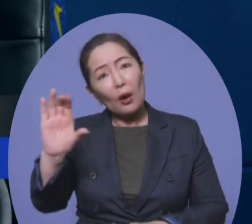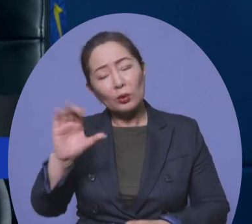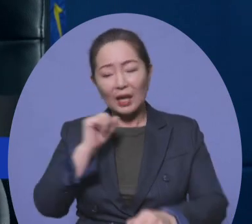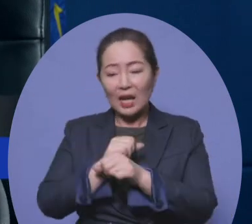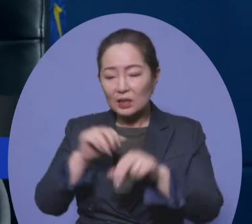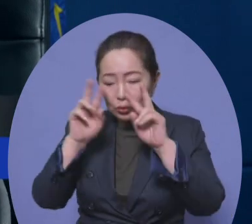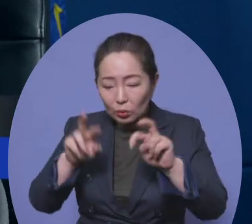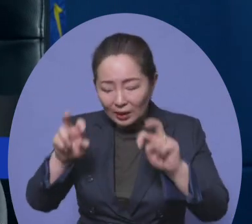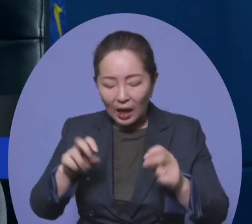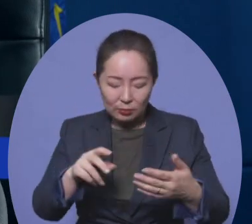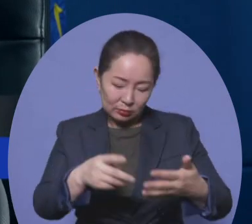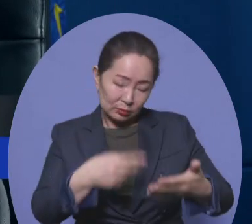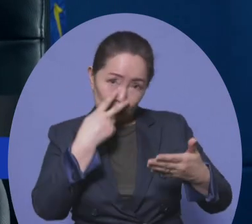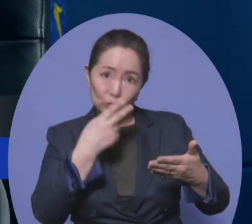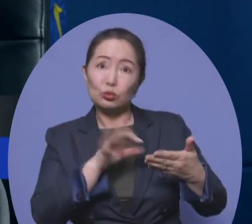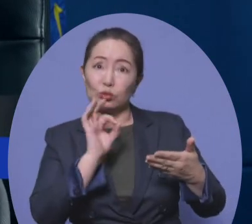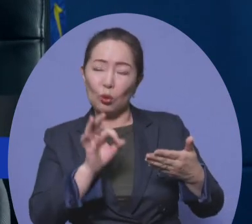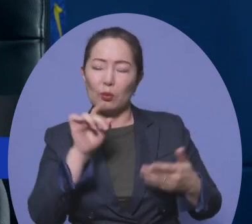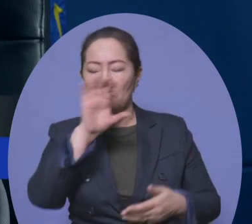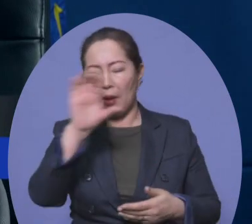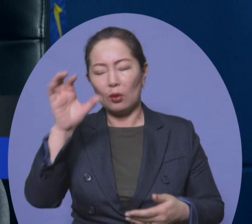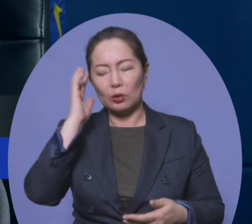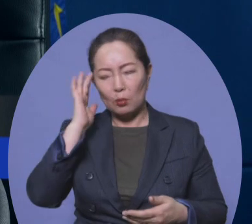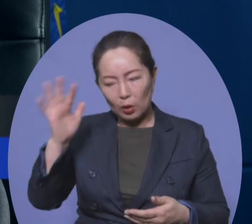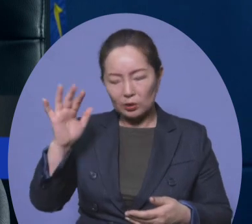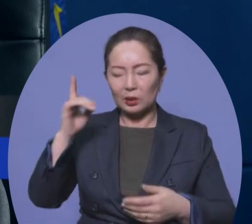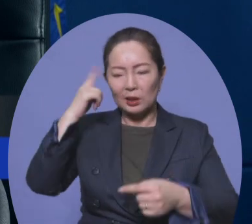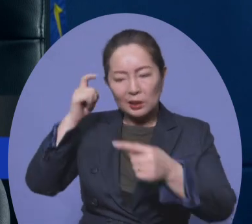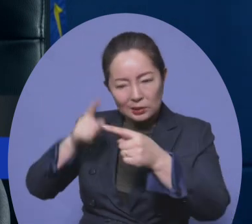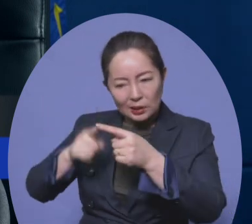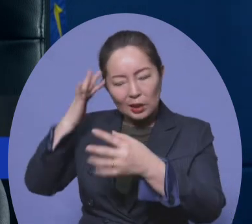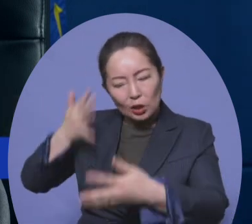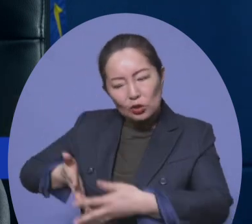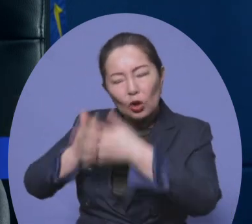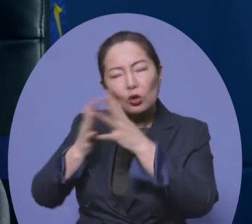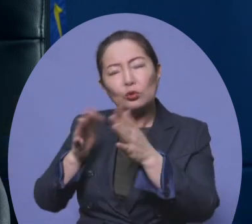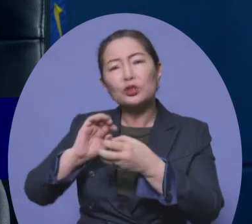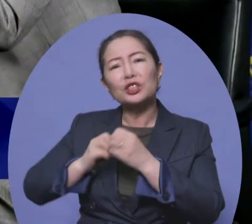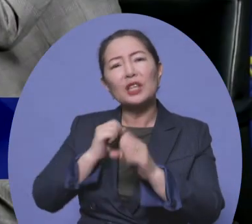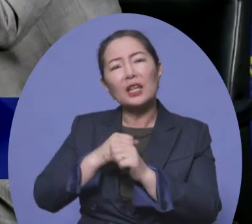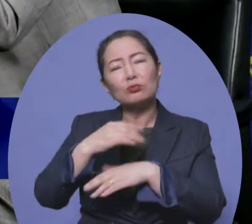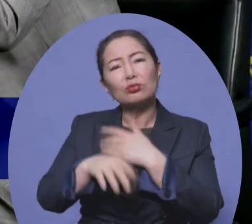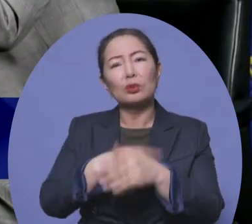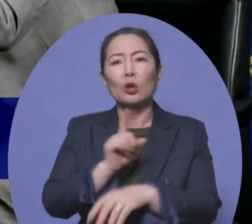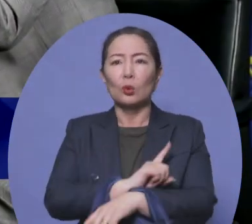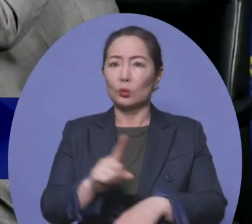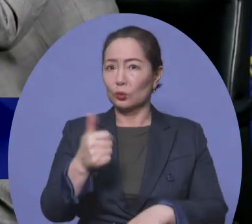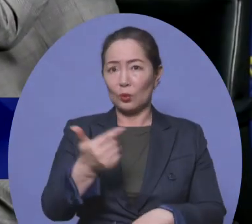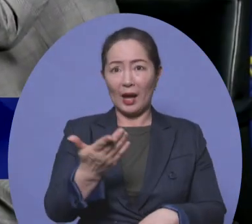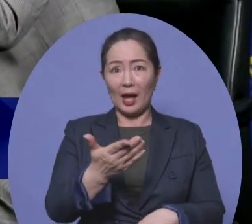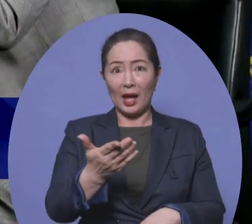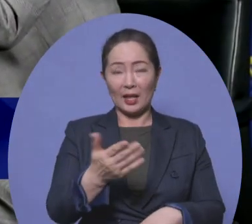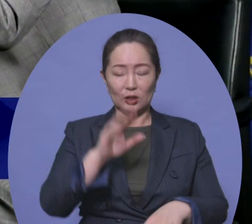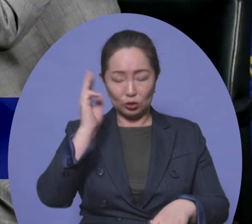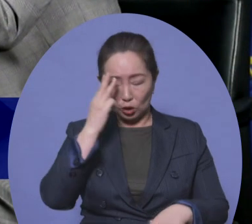судалгаагаар бол хэмжих нь зүгээр байдаг. Тэгэхээр тухайн байгууллагын одоо бодлого, стратеги, зорилт, зам хэрэгжүүлж байгаа ажлууд нь ихэр үр дүнтэй юм бэ гэдгийг